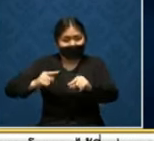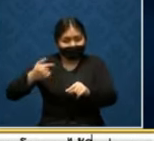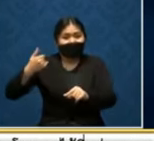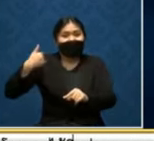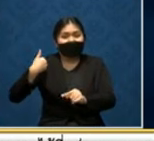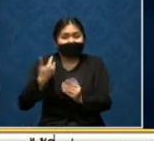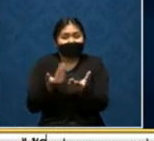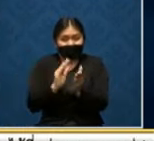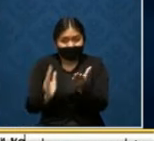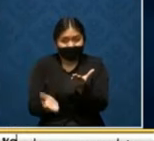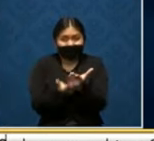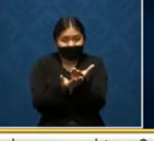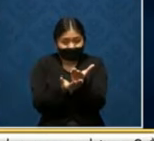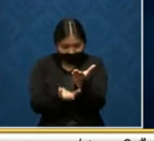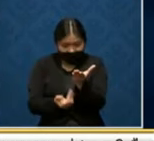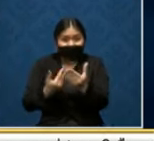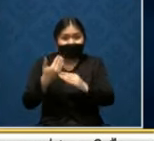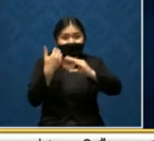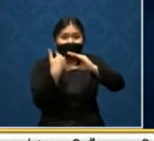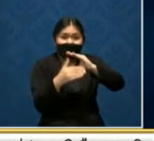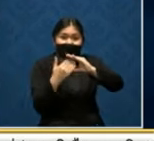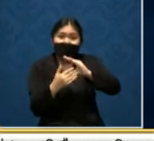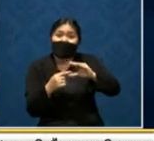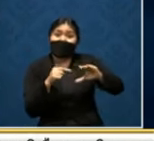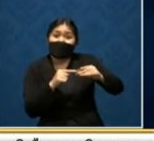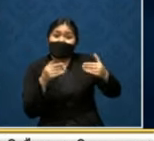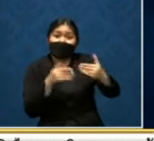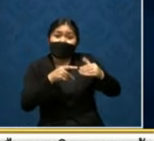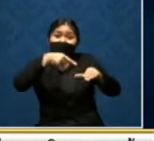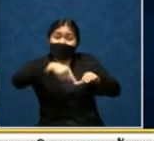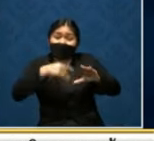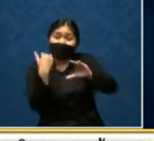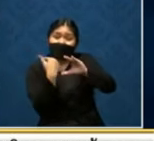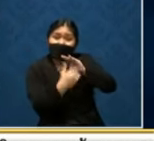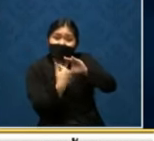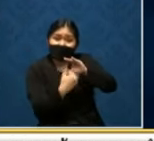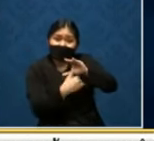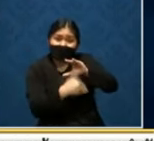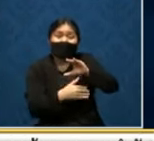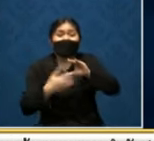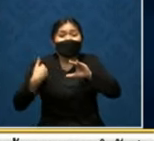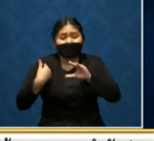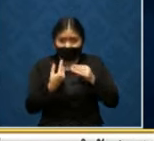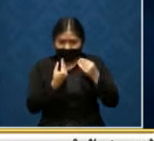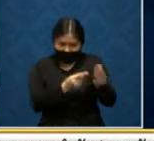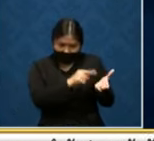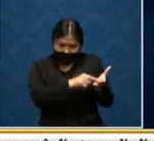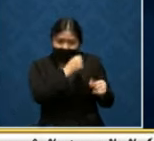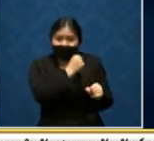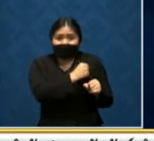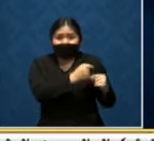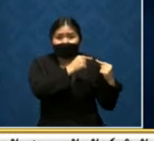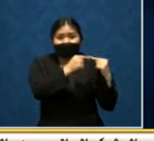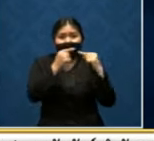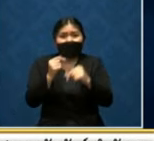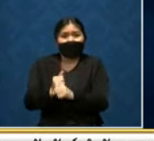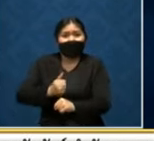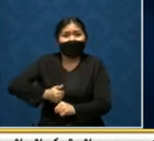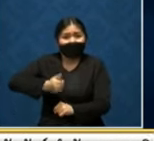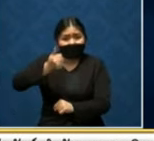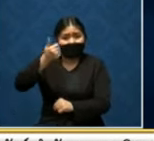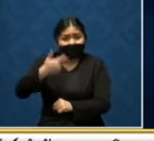ส่งให้กับนางสาวพ.พานตลอดเพื่อให้นางสาวพพานเนี่ยนำไปดำเนินการต่อได้ว่า